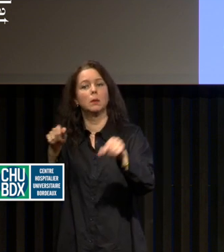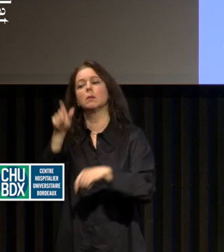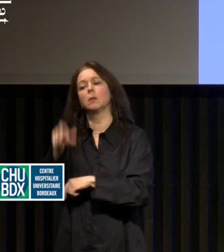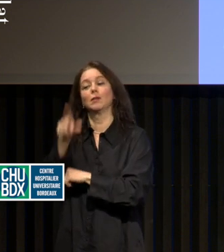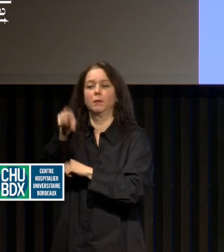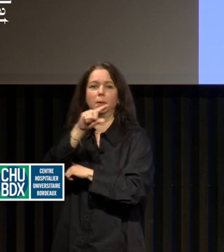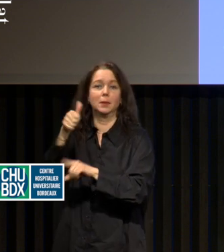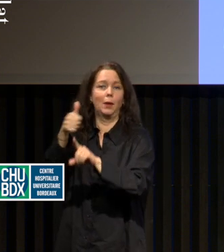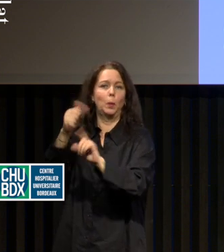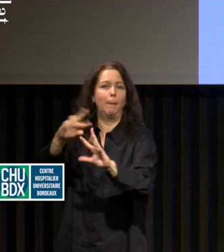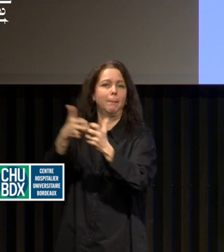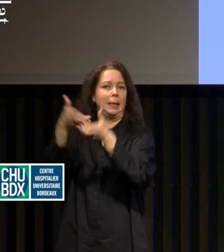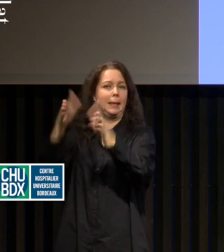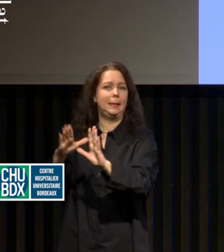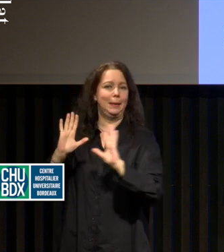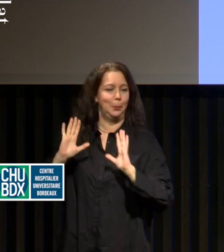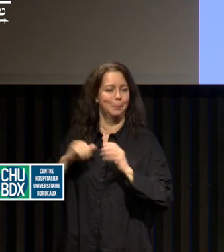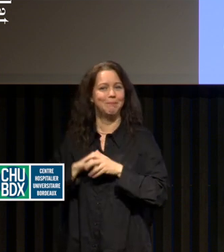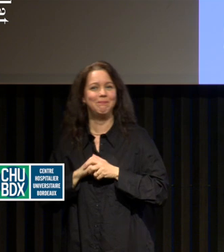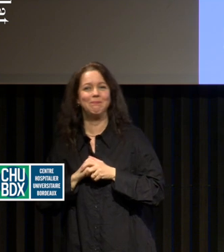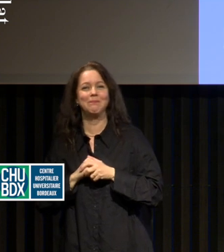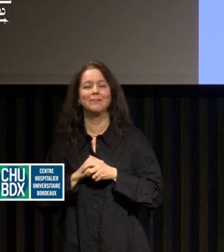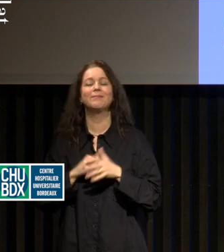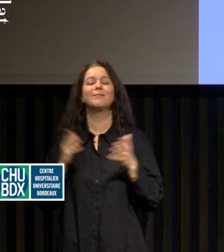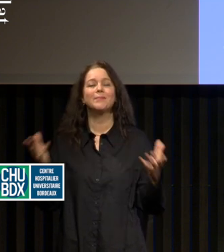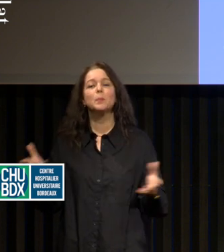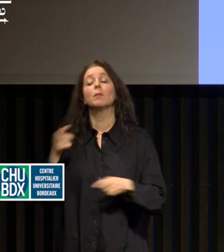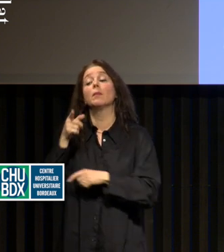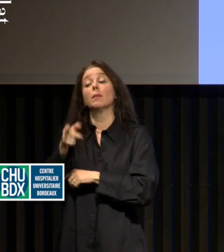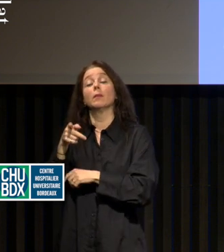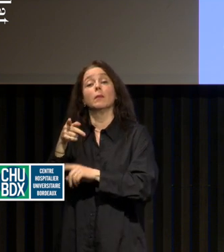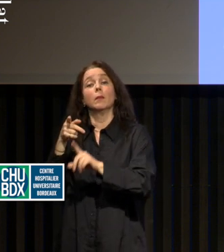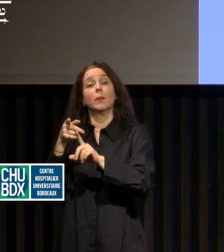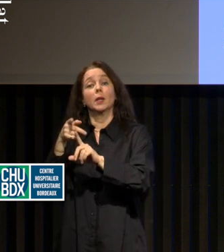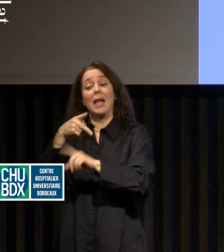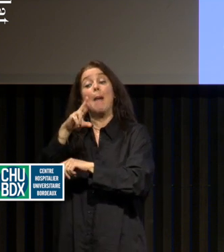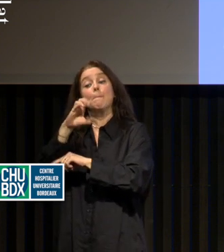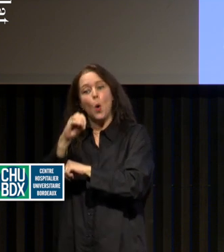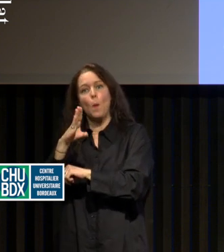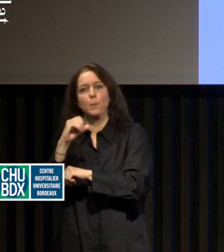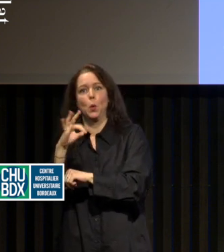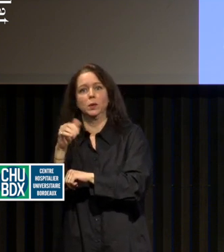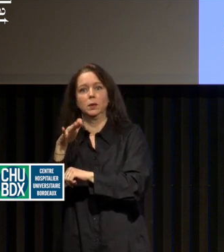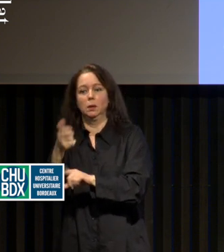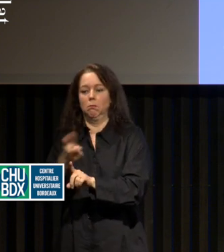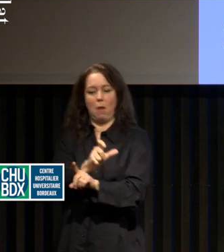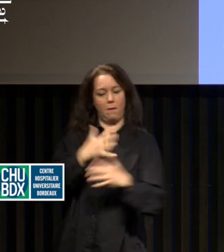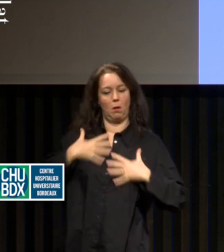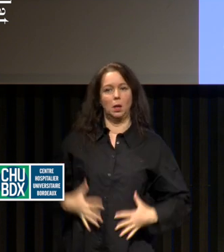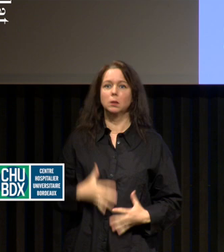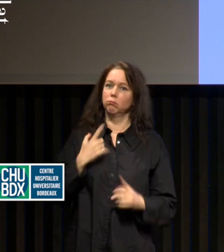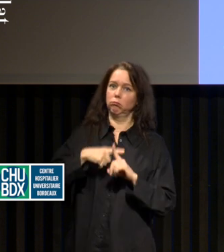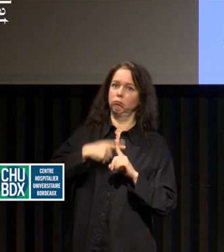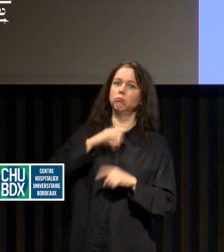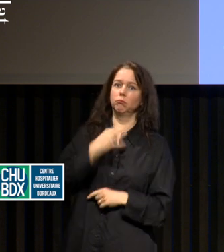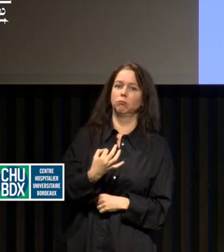le prix en fonction de ce qu'il vaut. Hein. Ces probiotiques, ils ont incontestablement un effet bénéfique pour notre organisme. Et on s'est rendu compte, il y